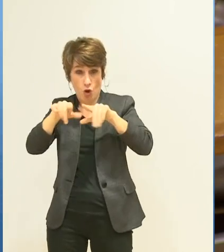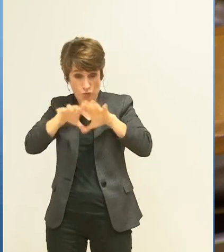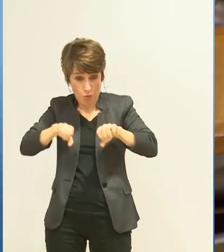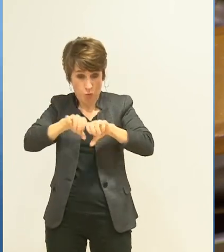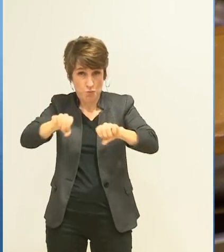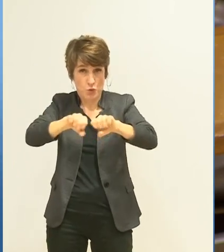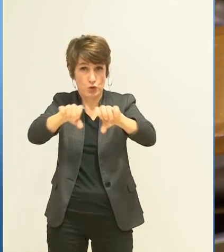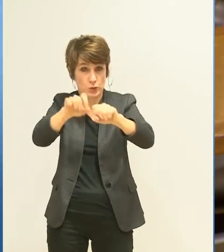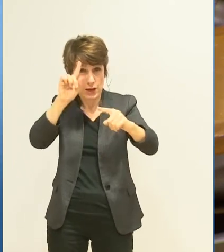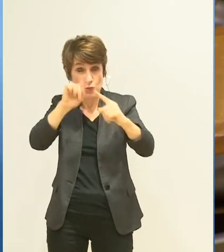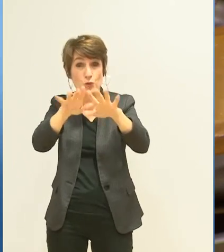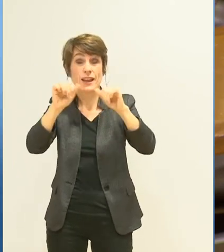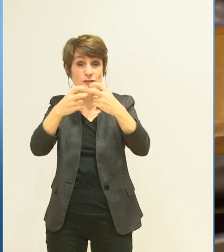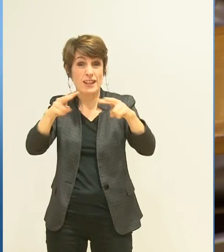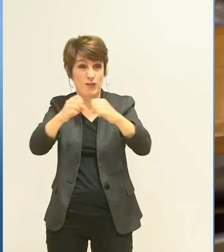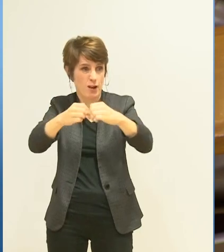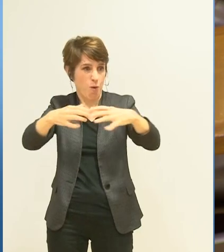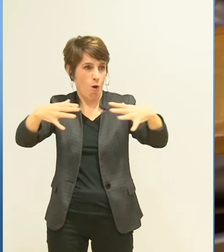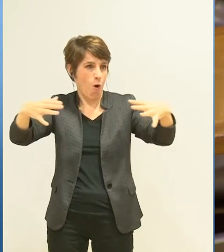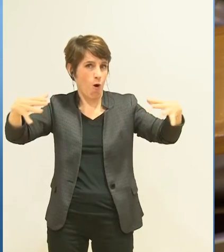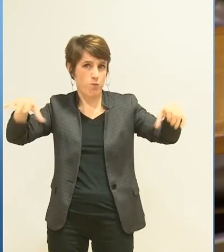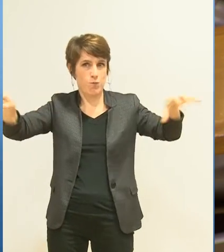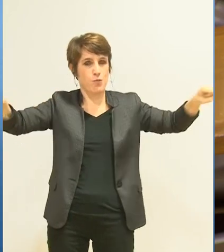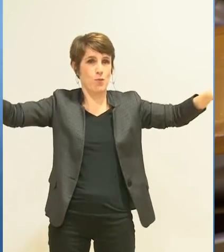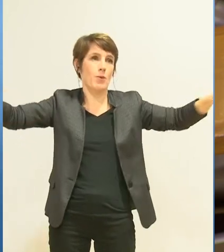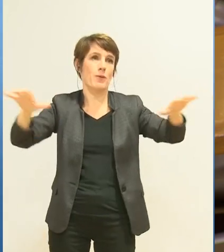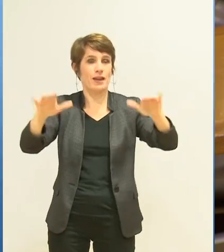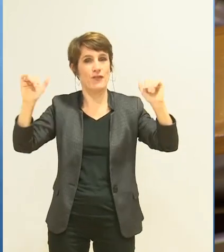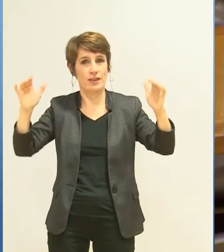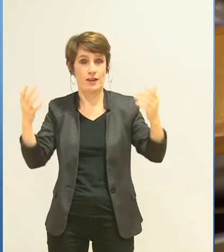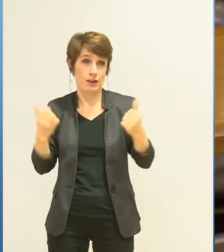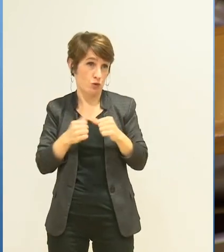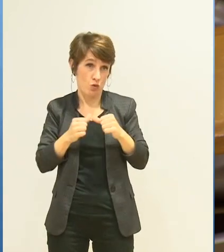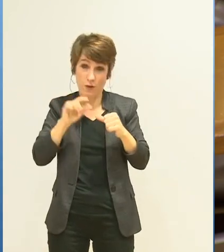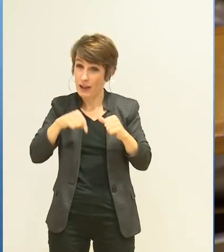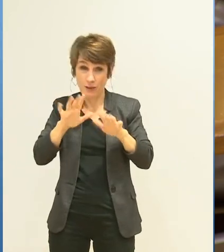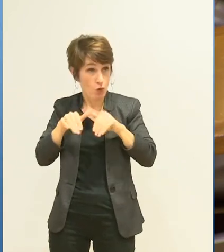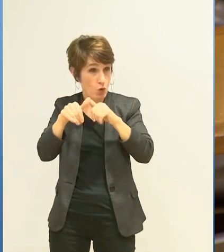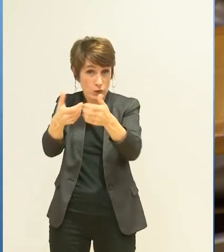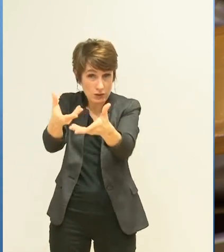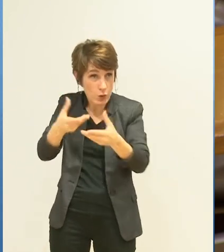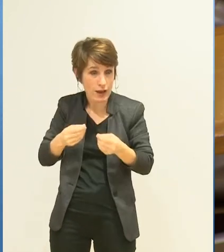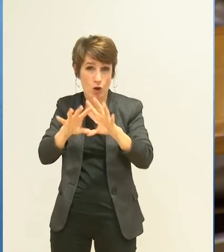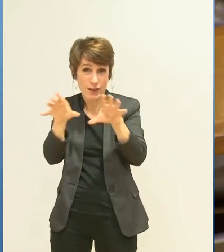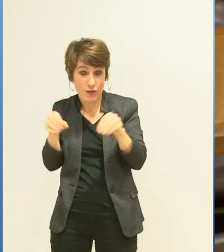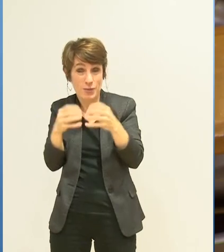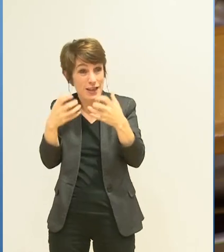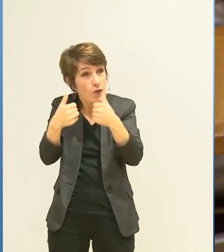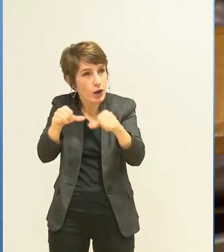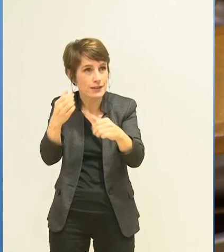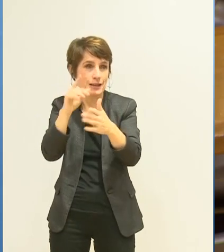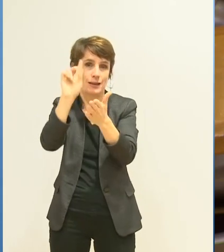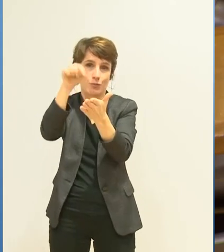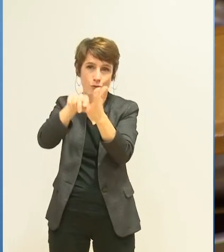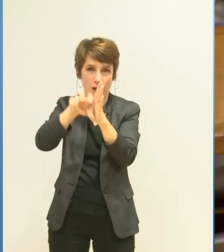l'étalement urbain et donc continuer à accueillir les familles qui qu'il doit pouvoir rester sur grenoble au